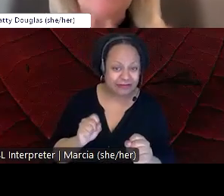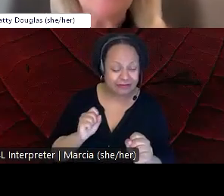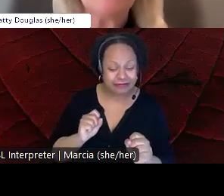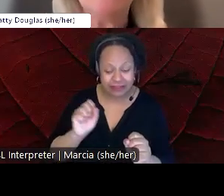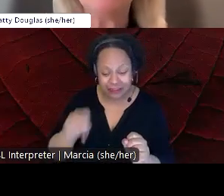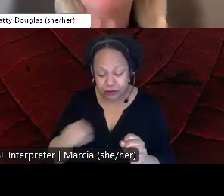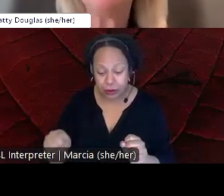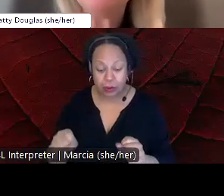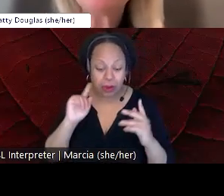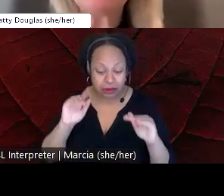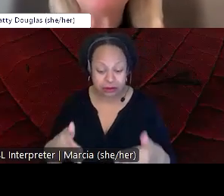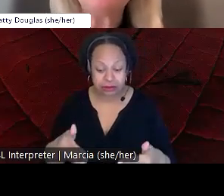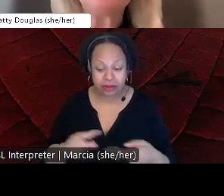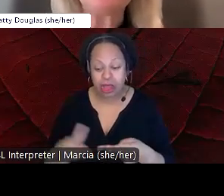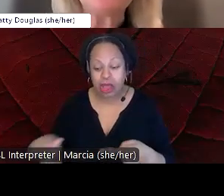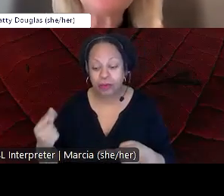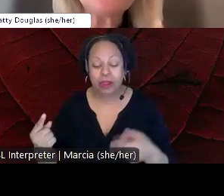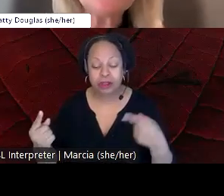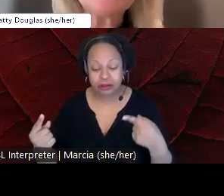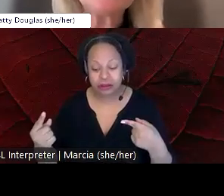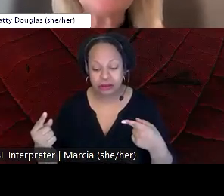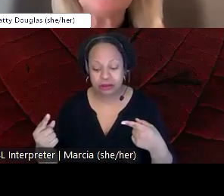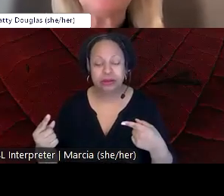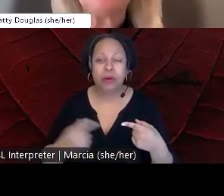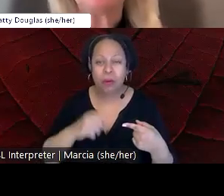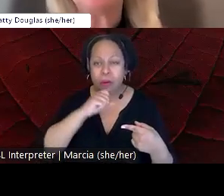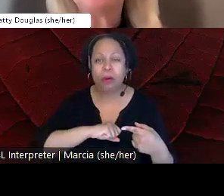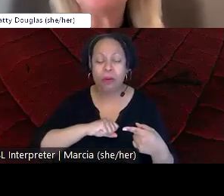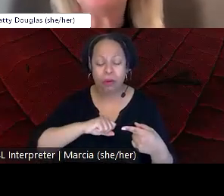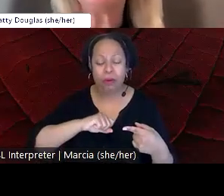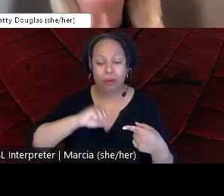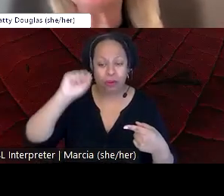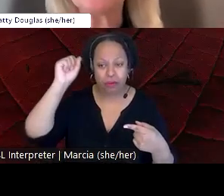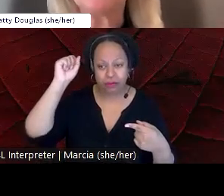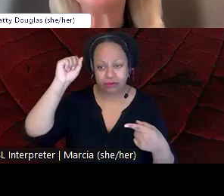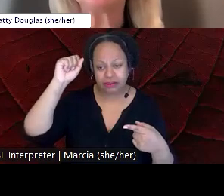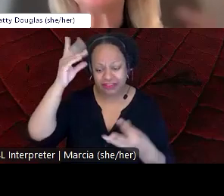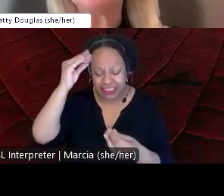qui vit avec une neurodivergence, on ne sait pas exactement laquelle. Et il y a aussi